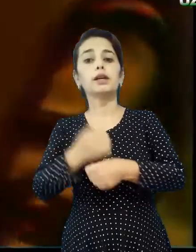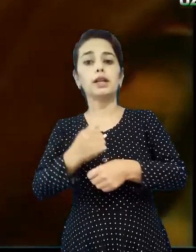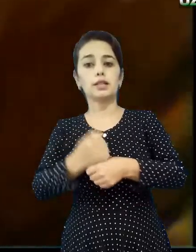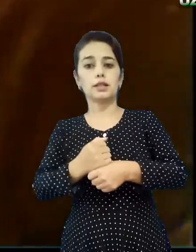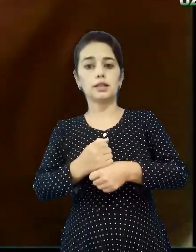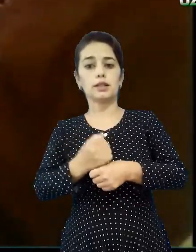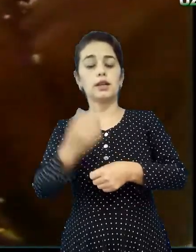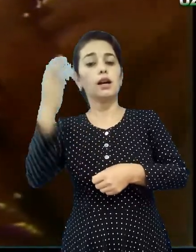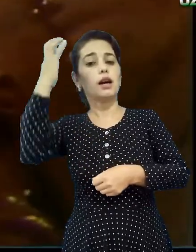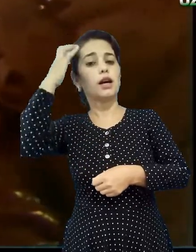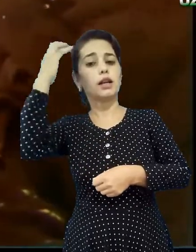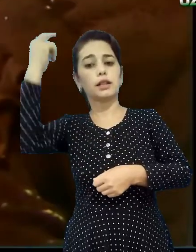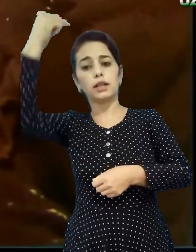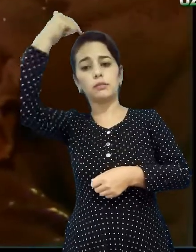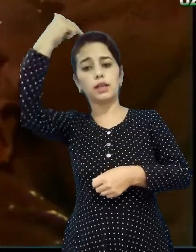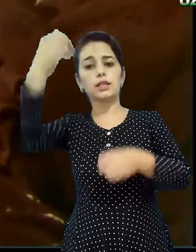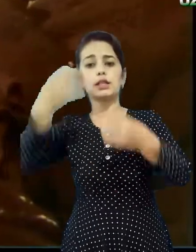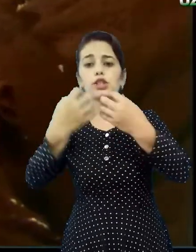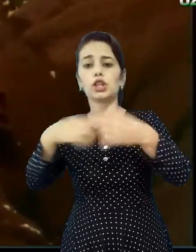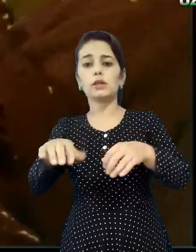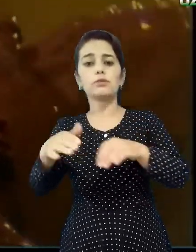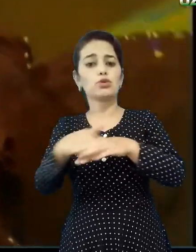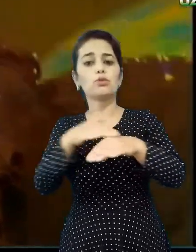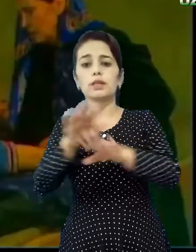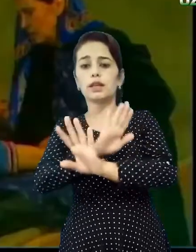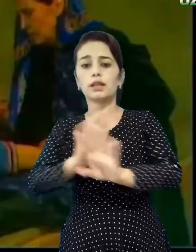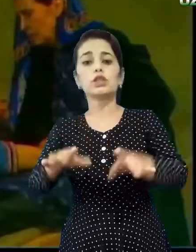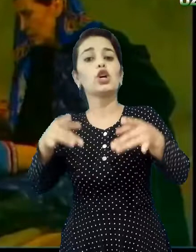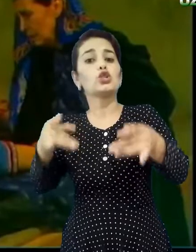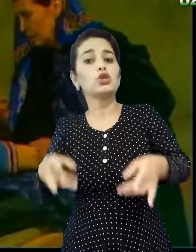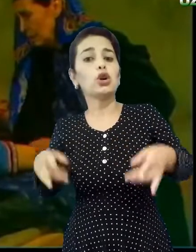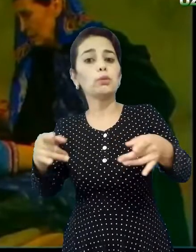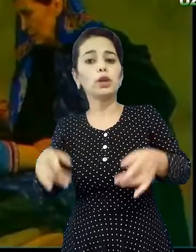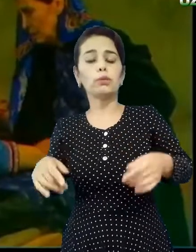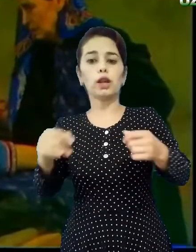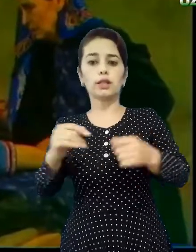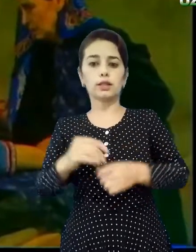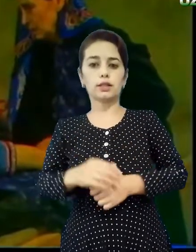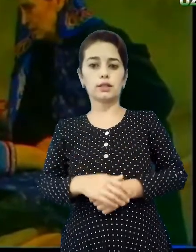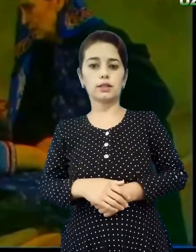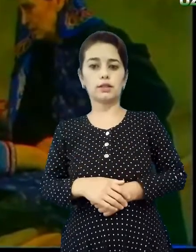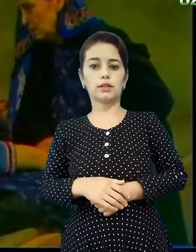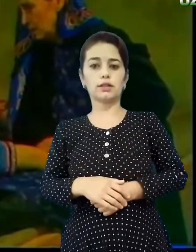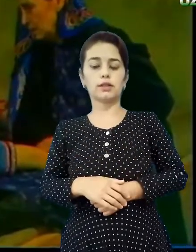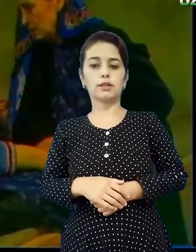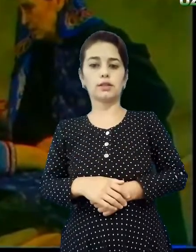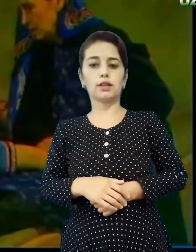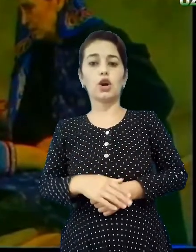Endi nima qilasiz? Qarg'aning miyasini chaqib surmasangiz cho'loq bo'lib qolasiz.